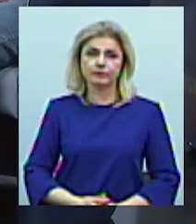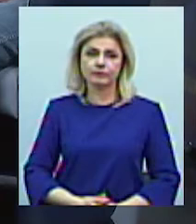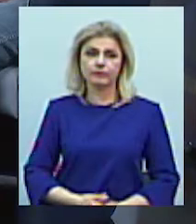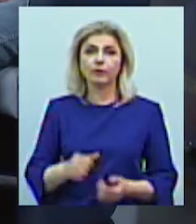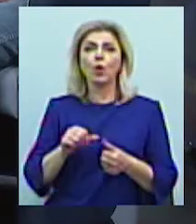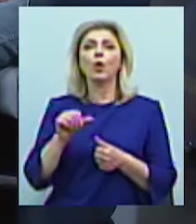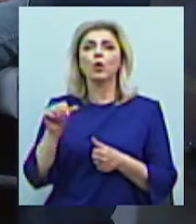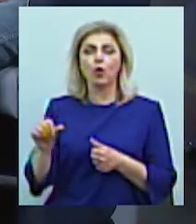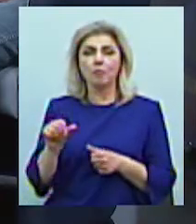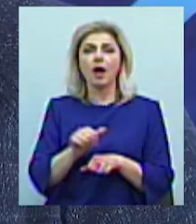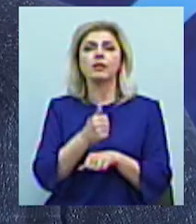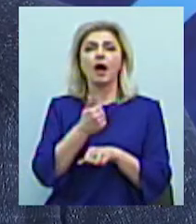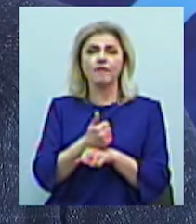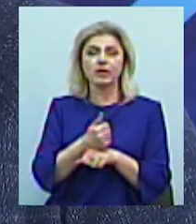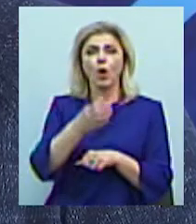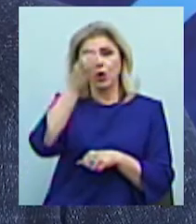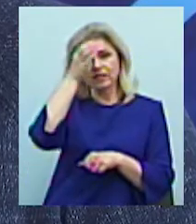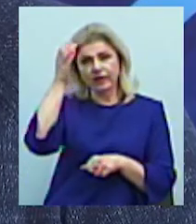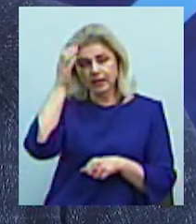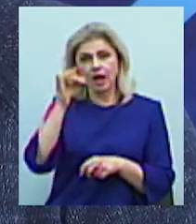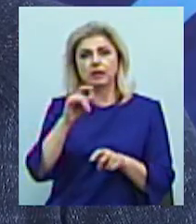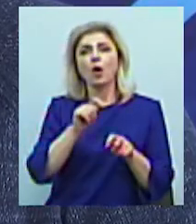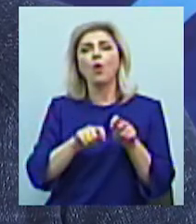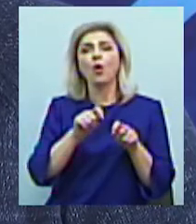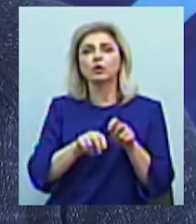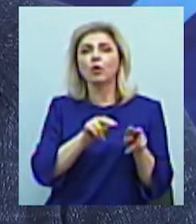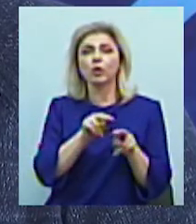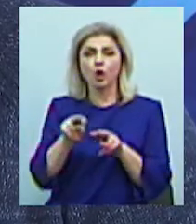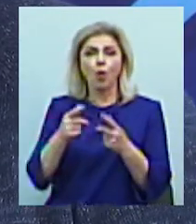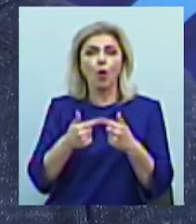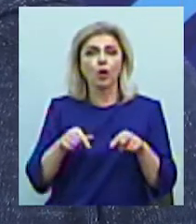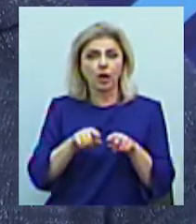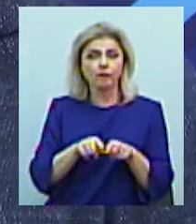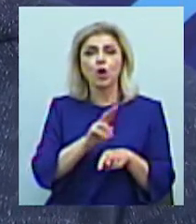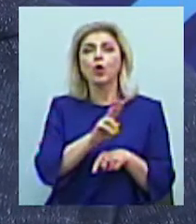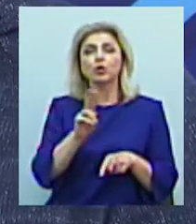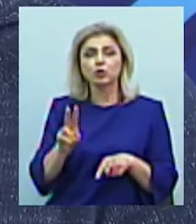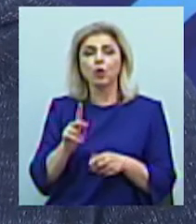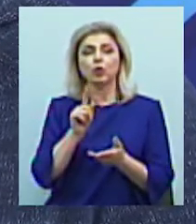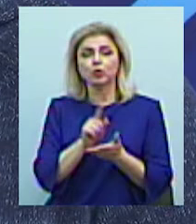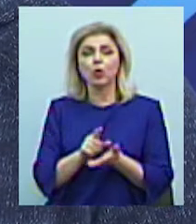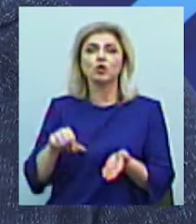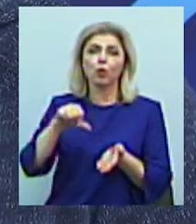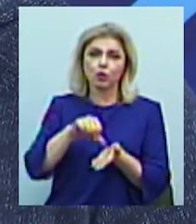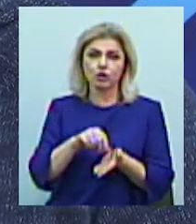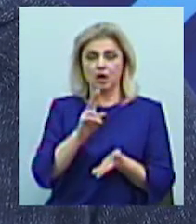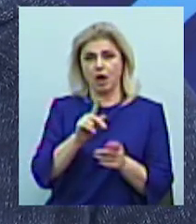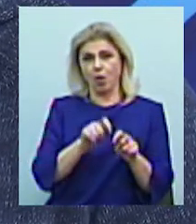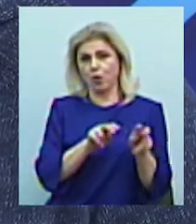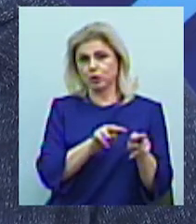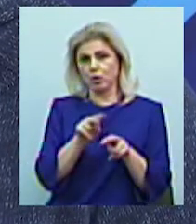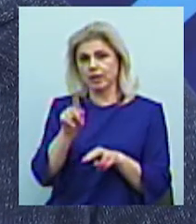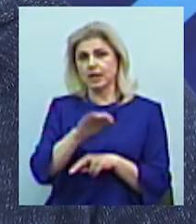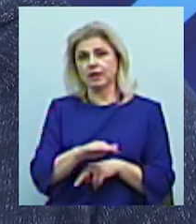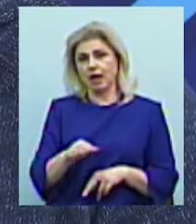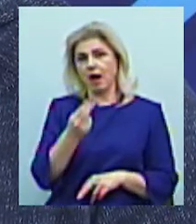Крім основних фігурантів, освітян і контролюючих органів, хто, Юрій Георгійович, на вашу думку, має долучитись до процесу контролю за